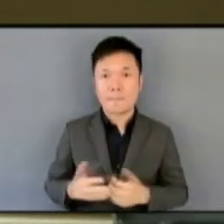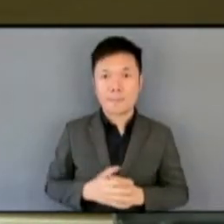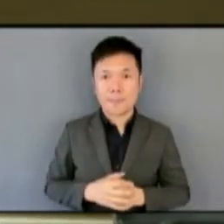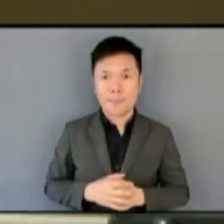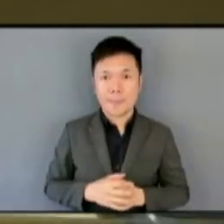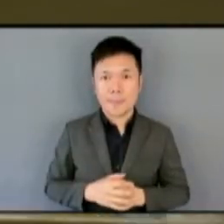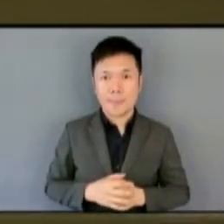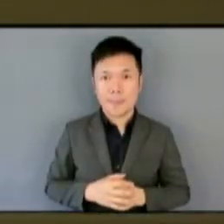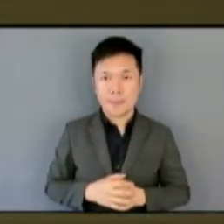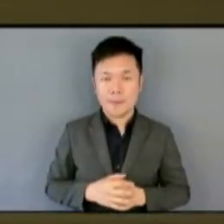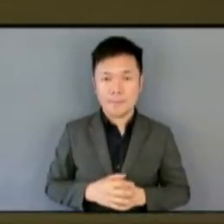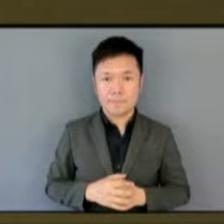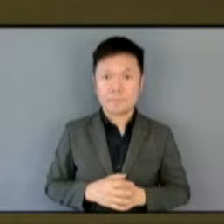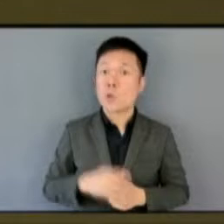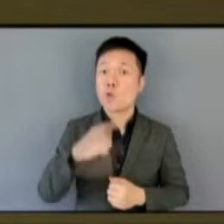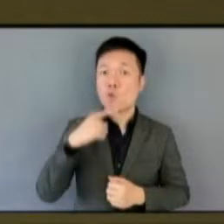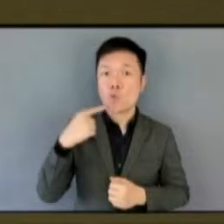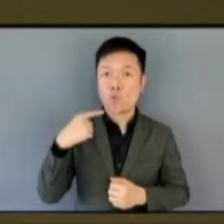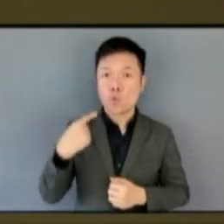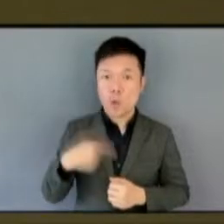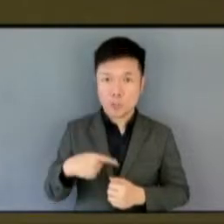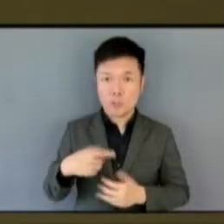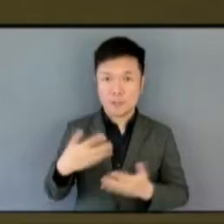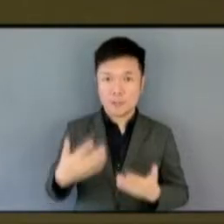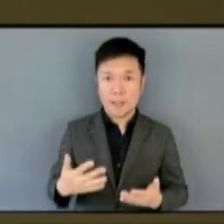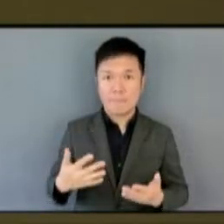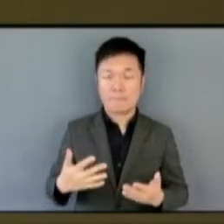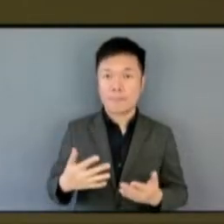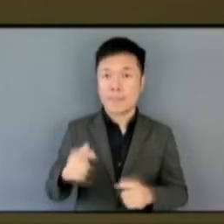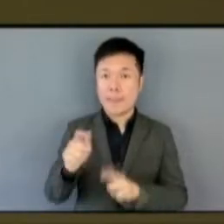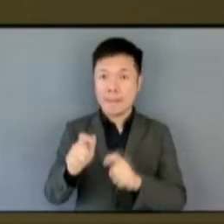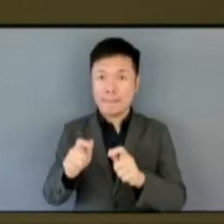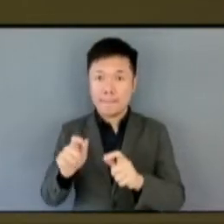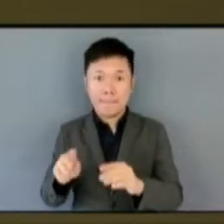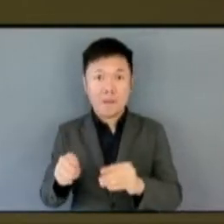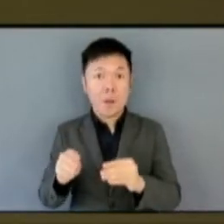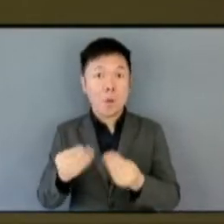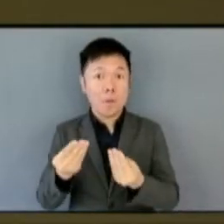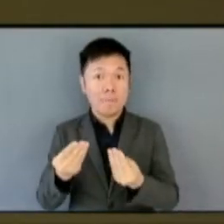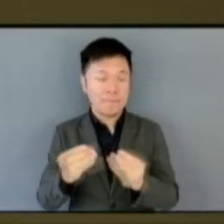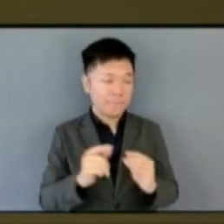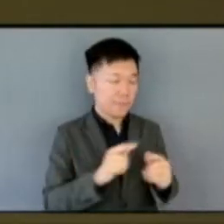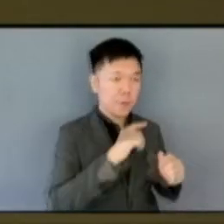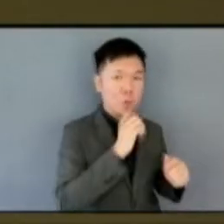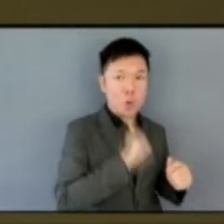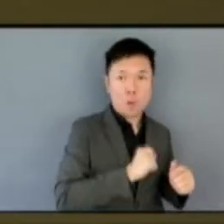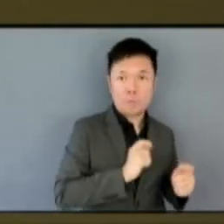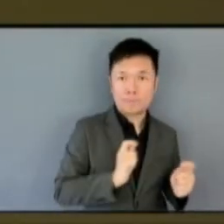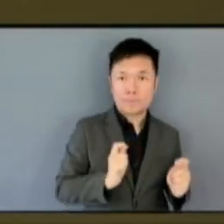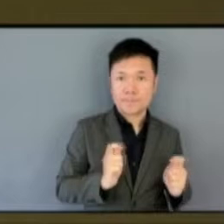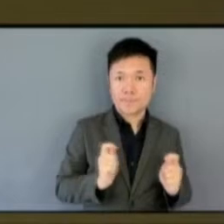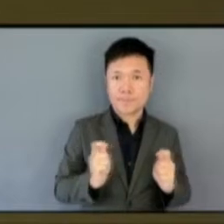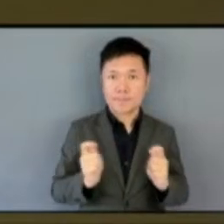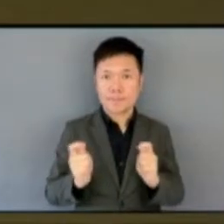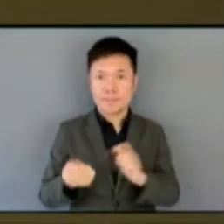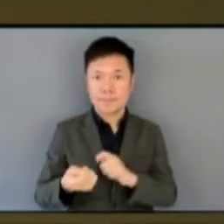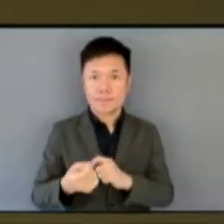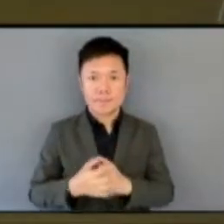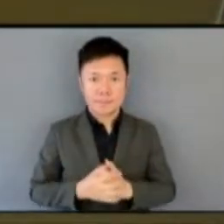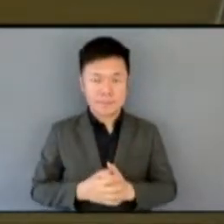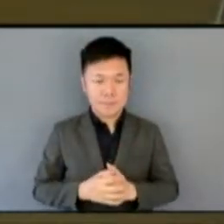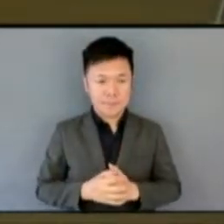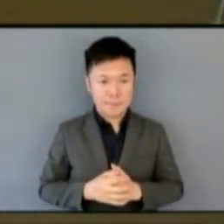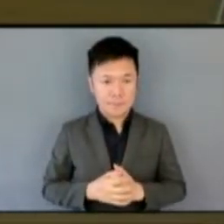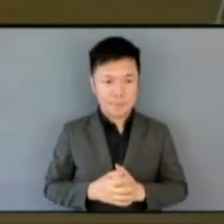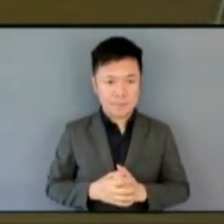демографического спада. Причины указанных проблем в демографии имеют историческую основу. Снижается